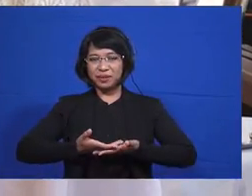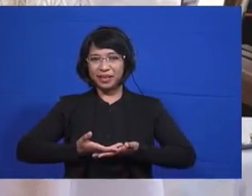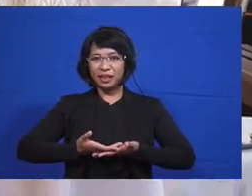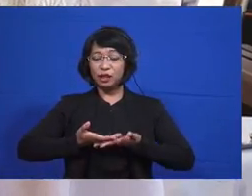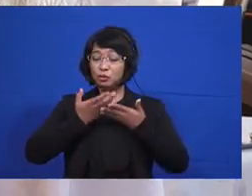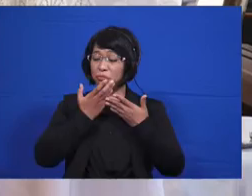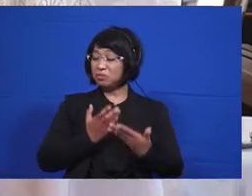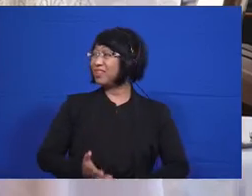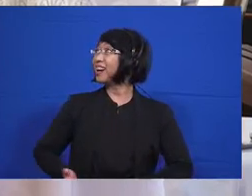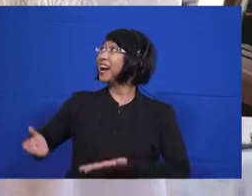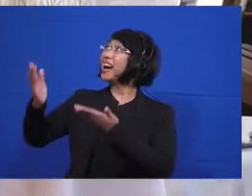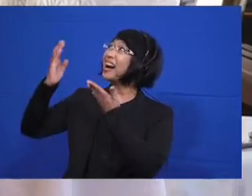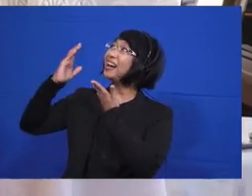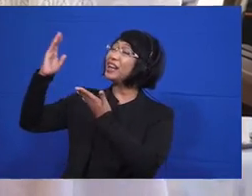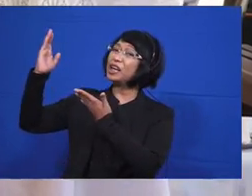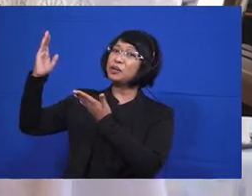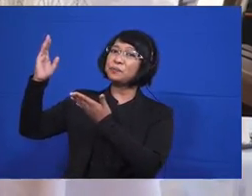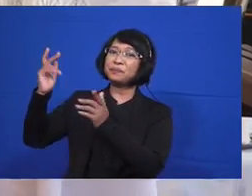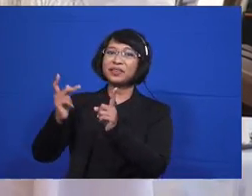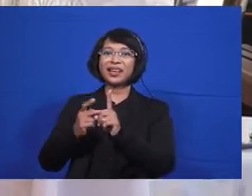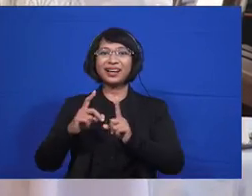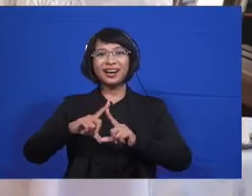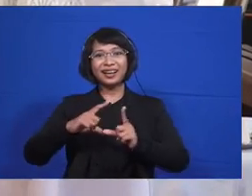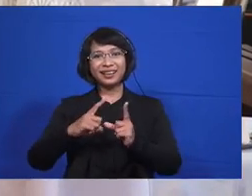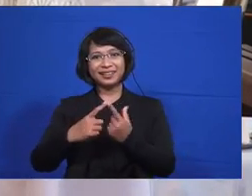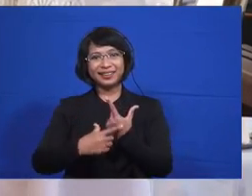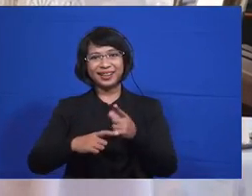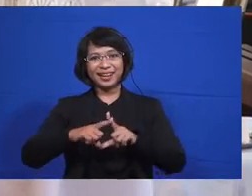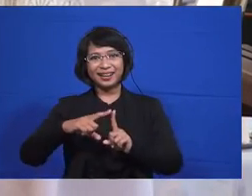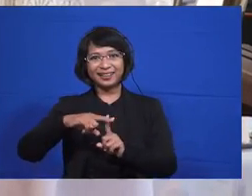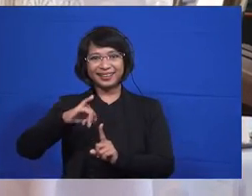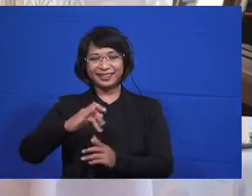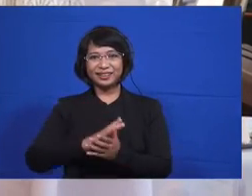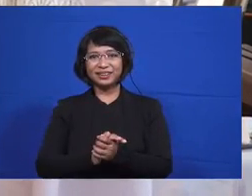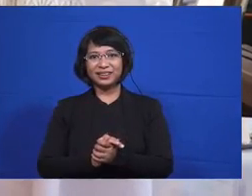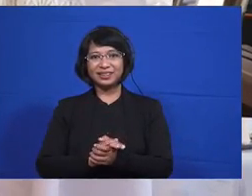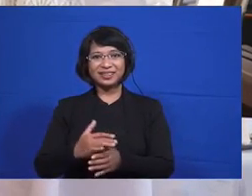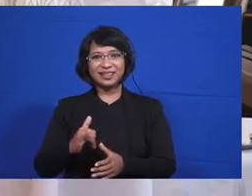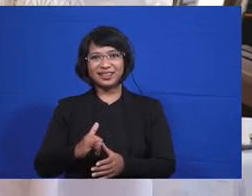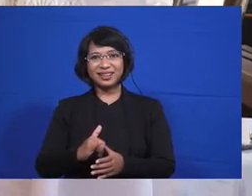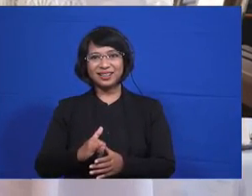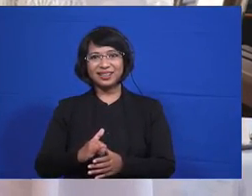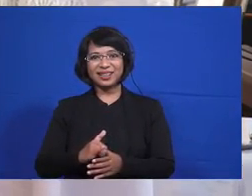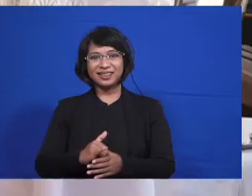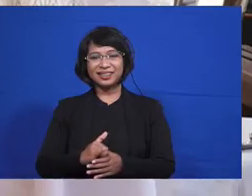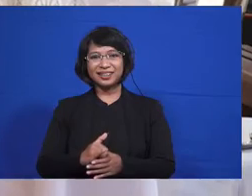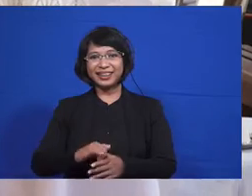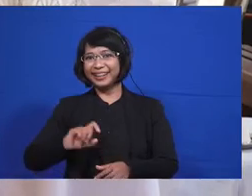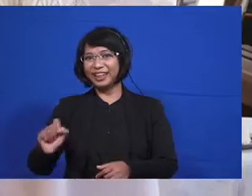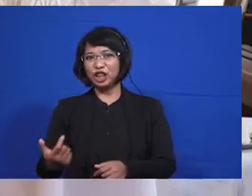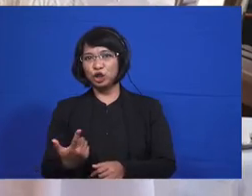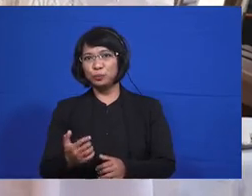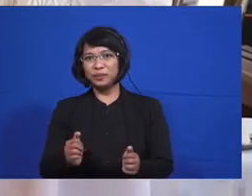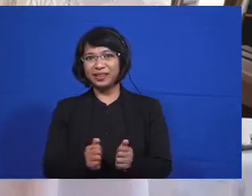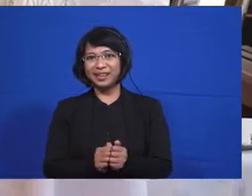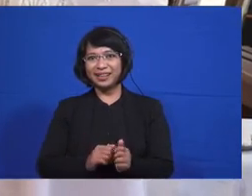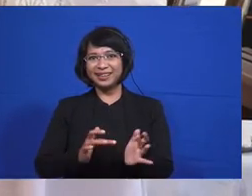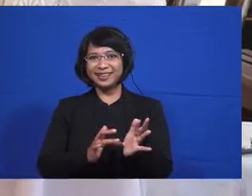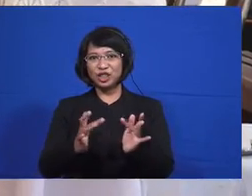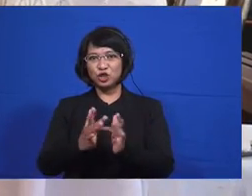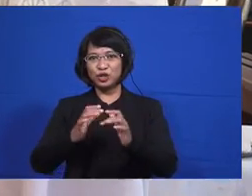Allah. Hayatilah apa yang kau perbuat, selaraskanlah hidupmu dengan misteri salib Tuhan kita, Yesus